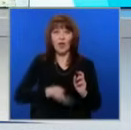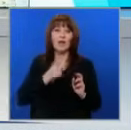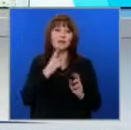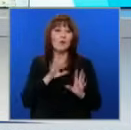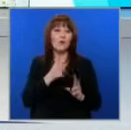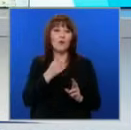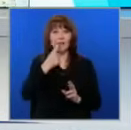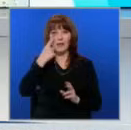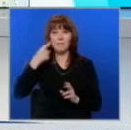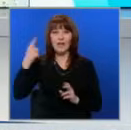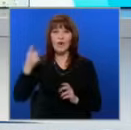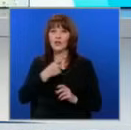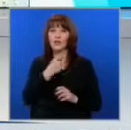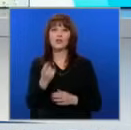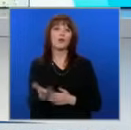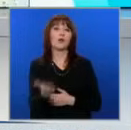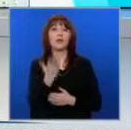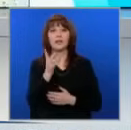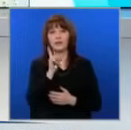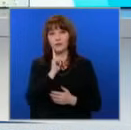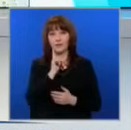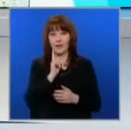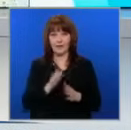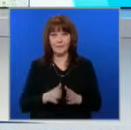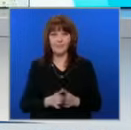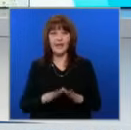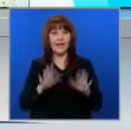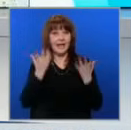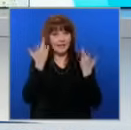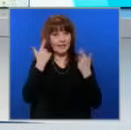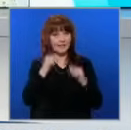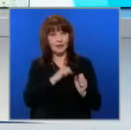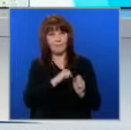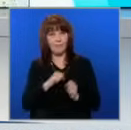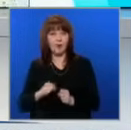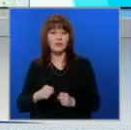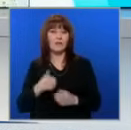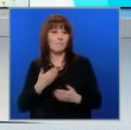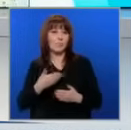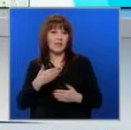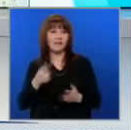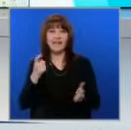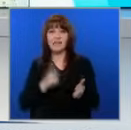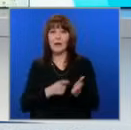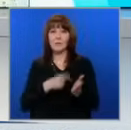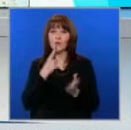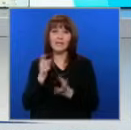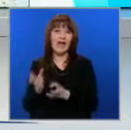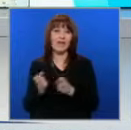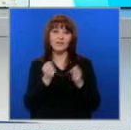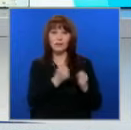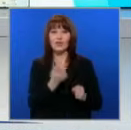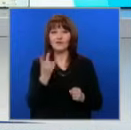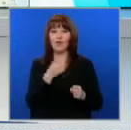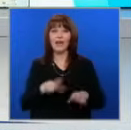около 1 100 000 души. 10 дни по-късно последва заповед за евакуация и на втория по